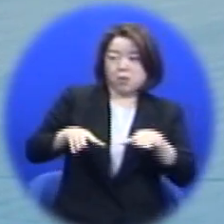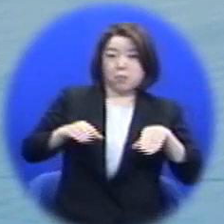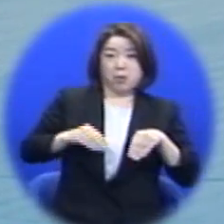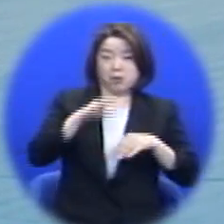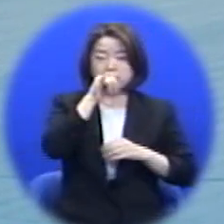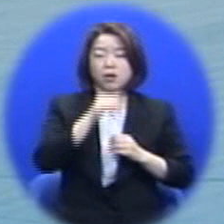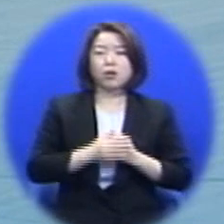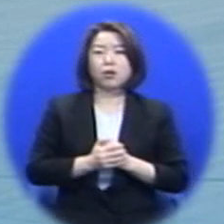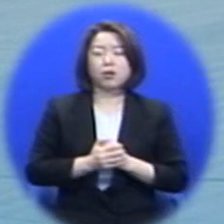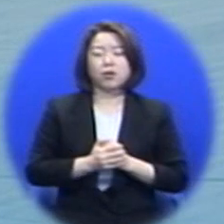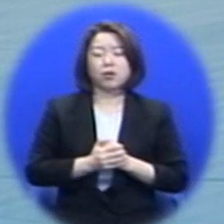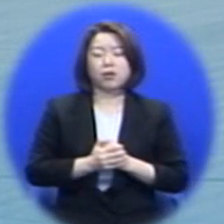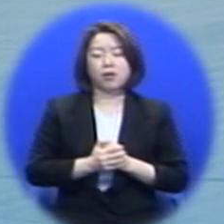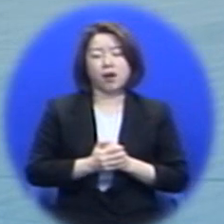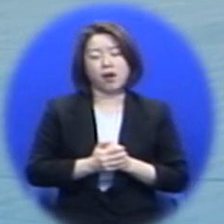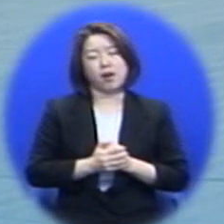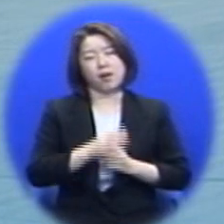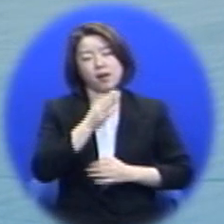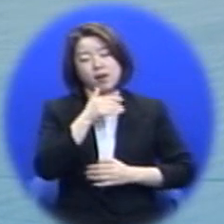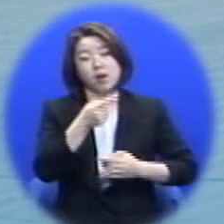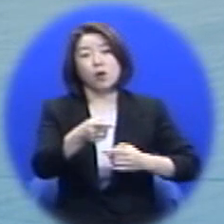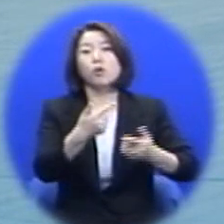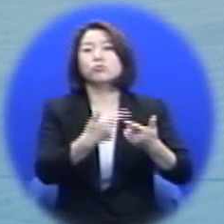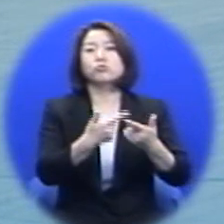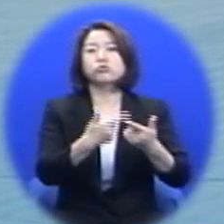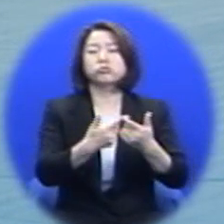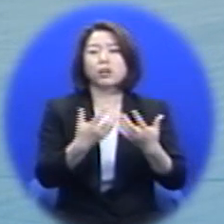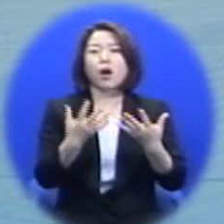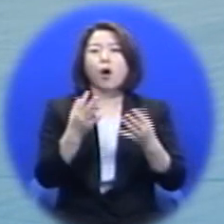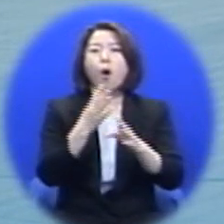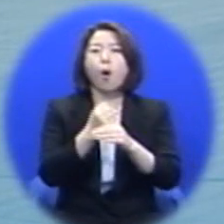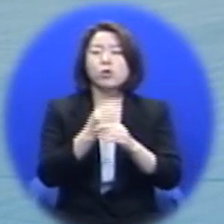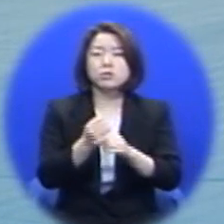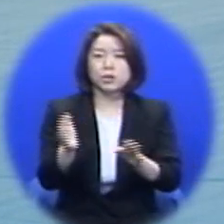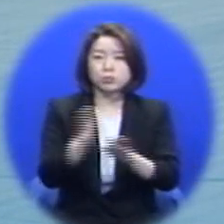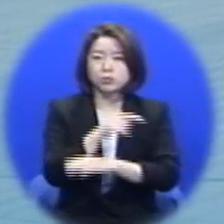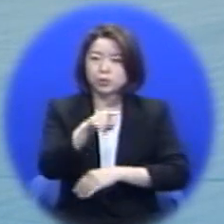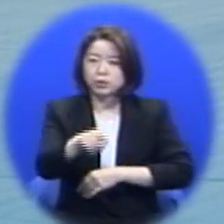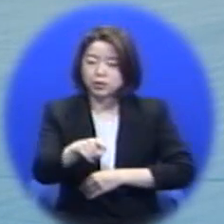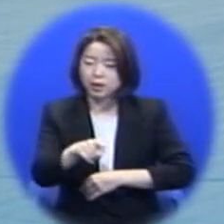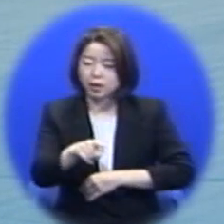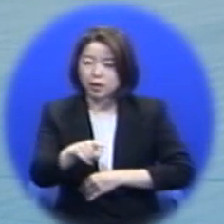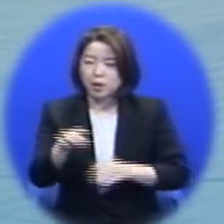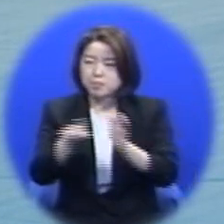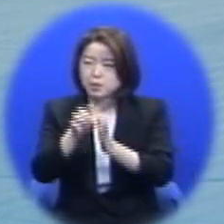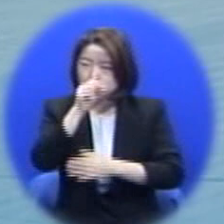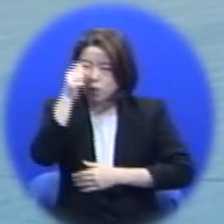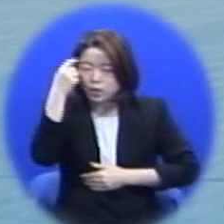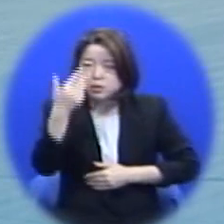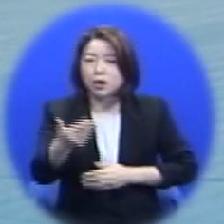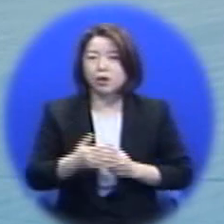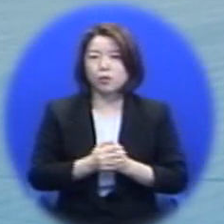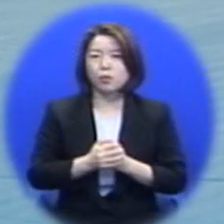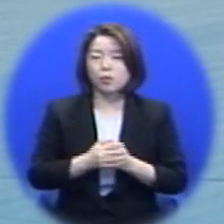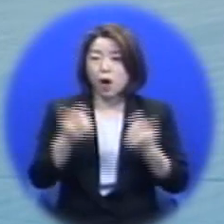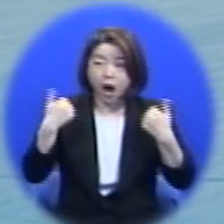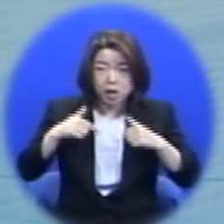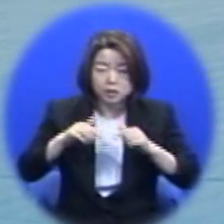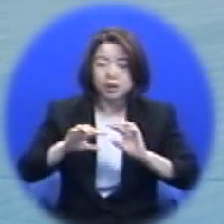부산이 언제부터 그랬을까요? 항상 그랬을까요? 저는 그게 아니라는 걸 너무나 잘